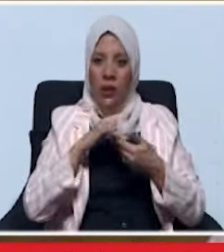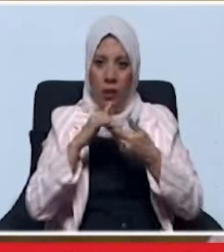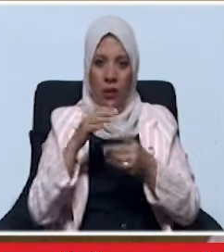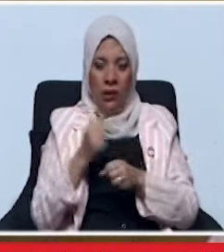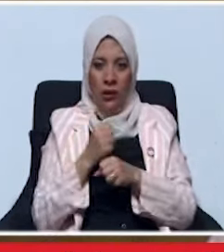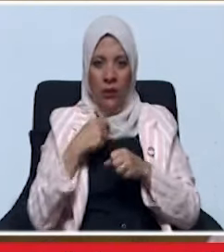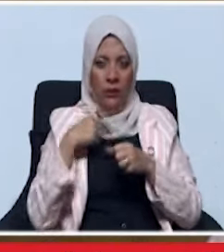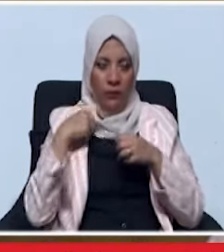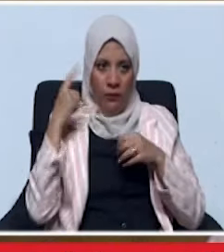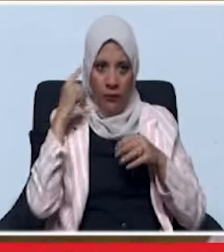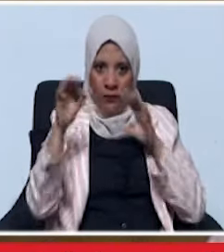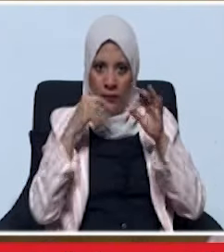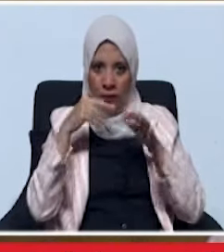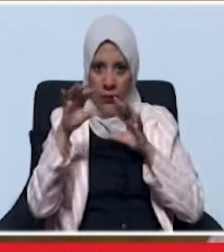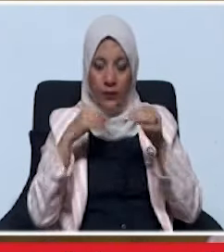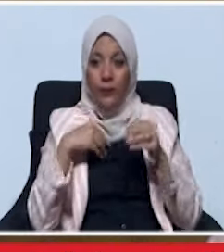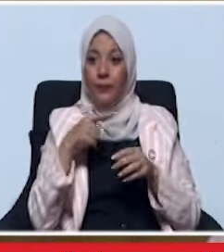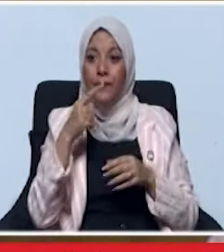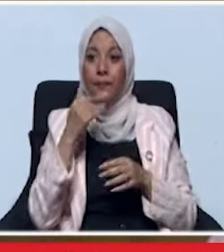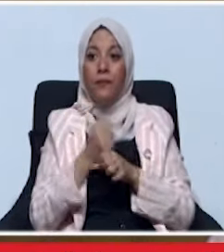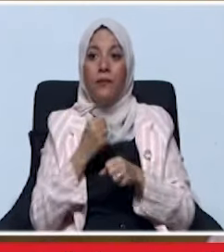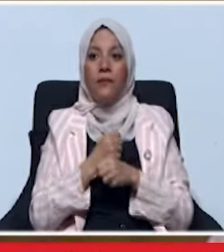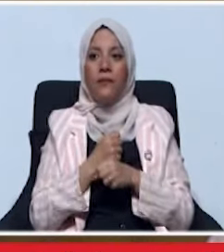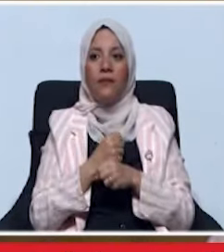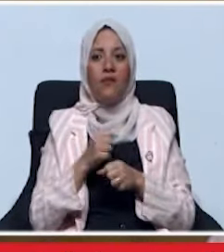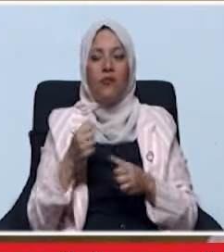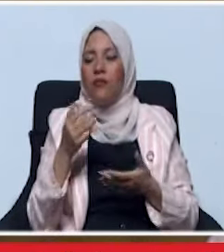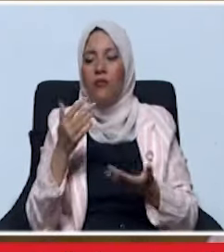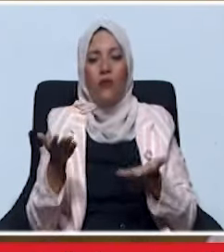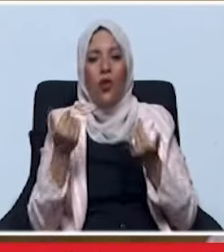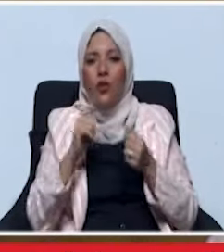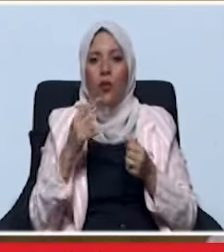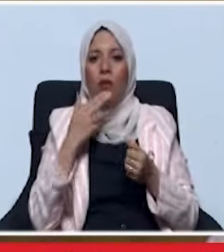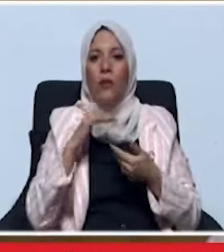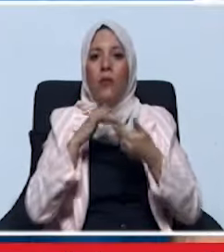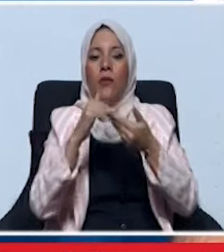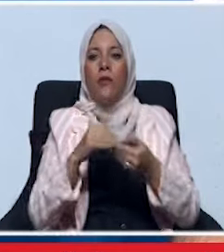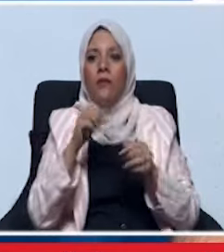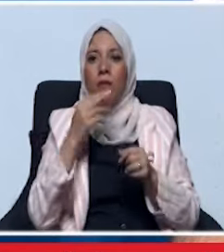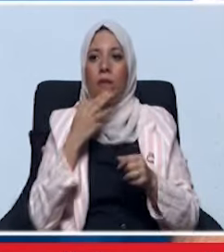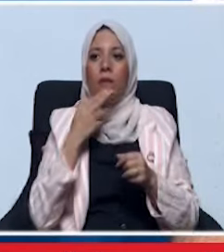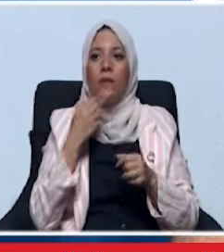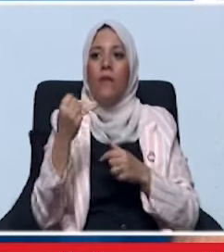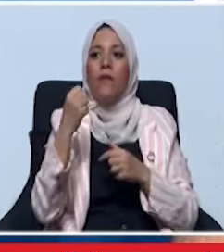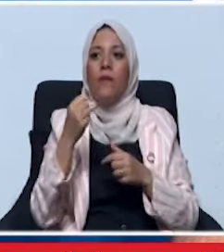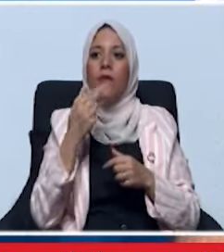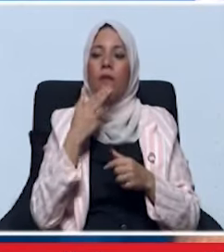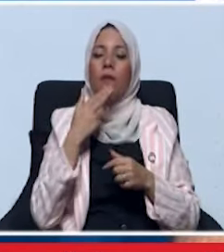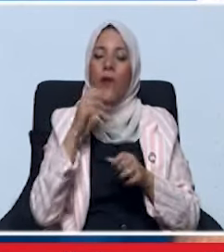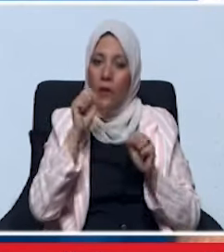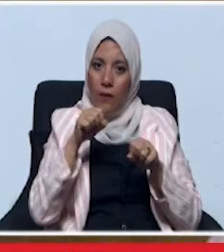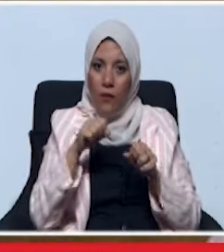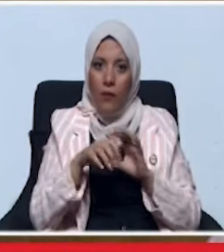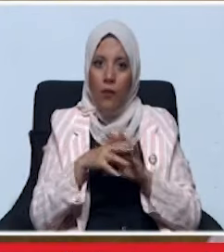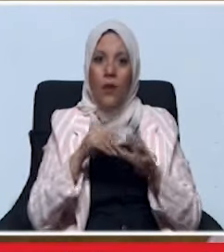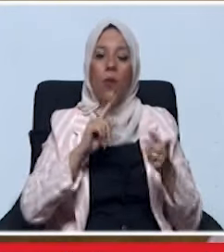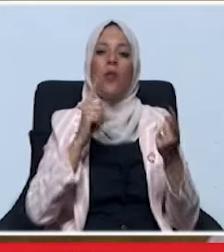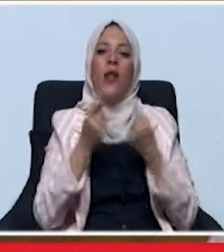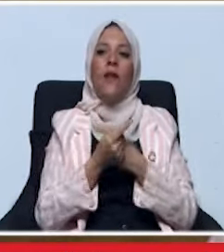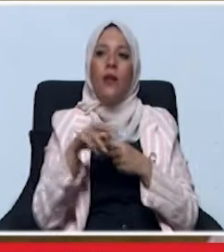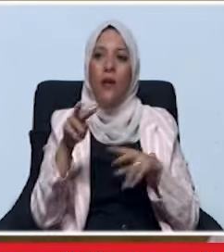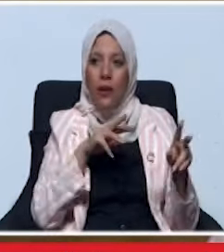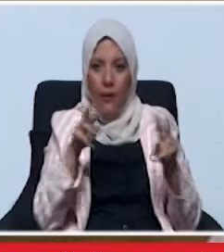انا معلوماتي ان المسلسل ده ما كانش هيقوم بيه الاول الاستاذ صلاح السعدني، كان هيقوم بطولته الفنان عادل امام، وده حقيقه. وحصل خلاف